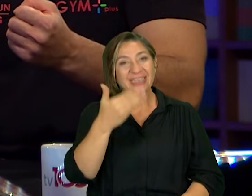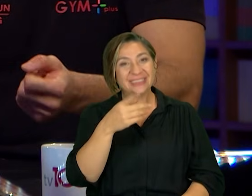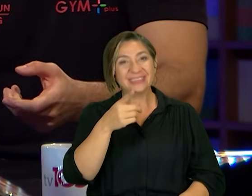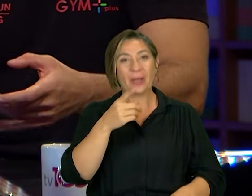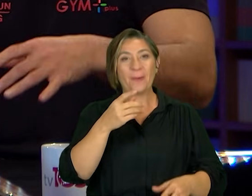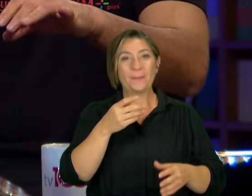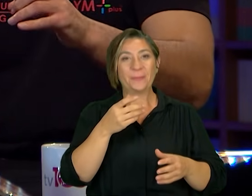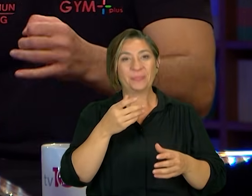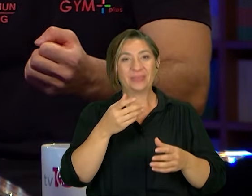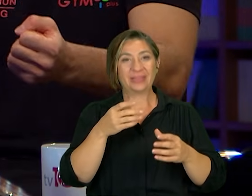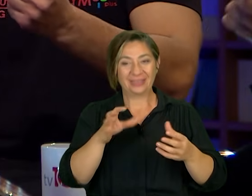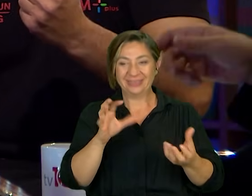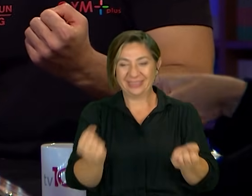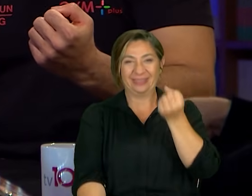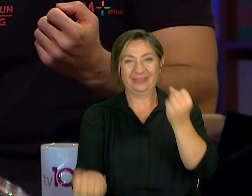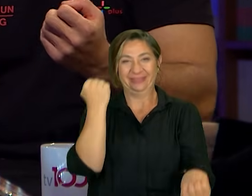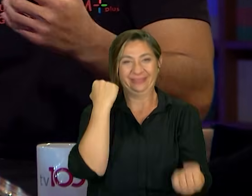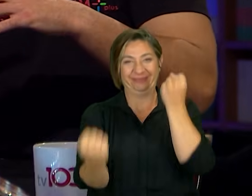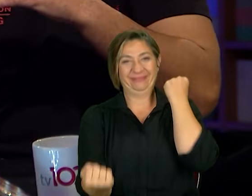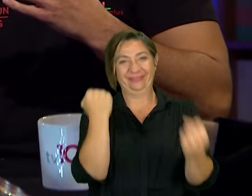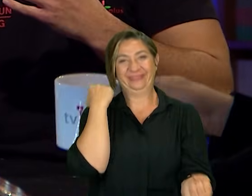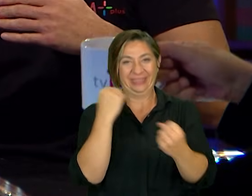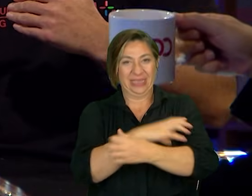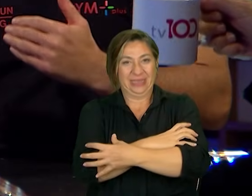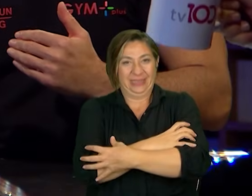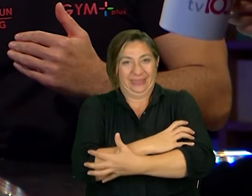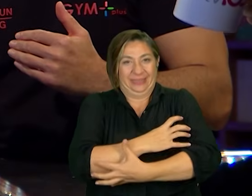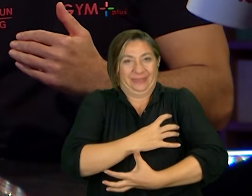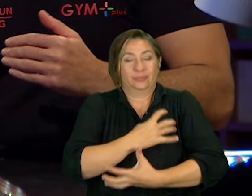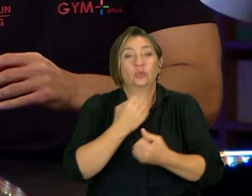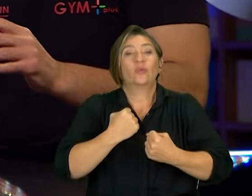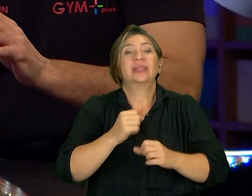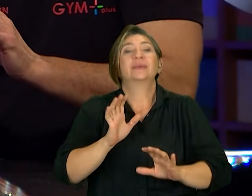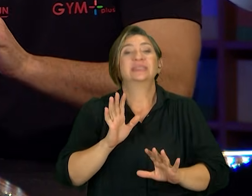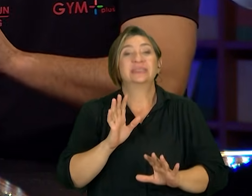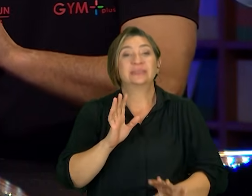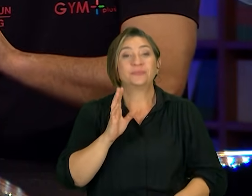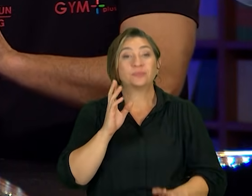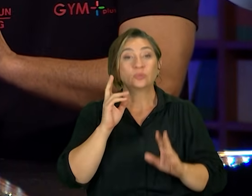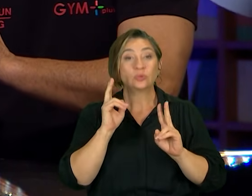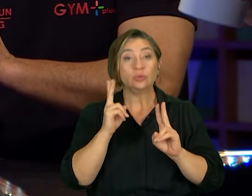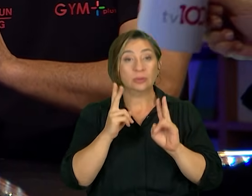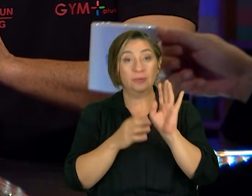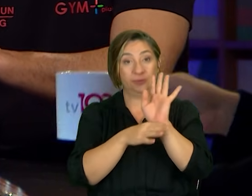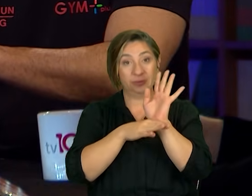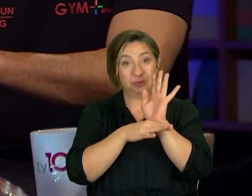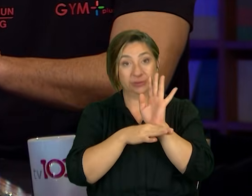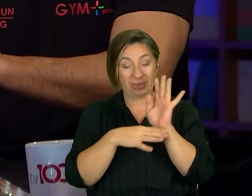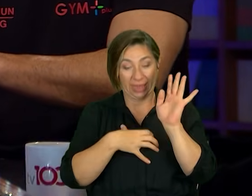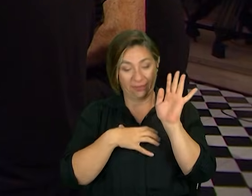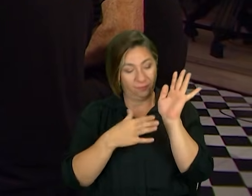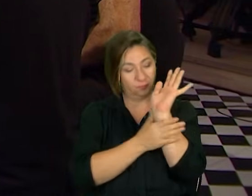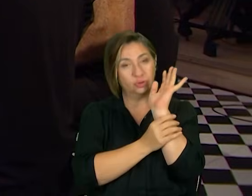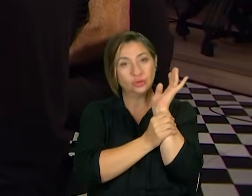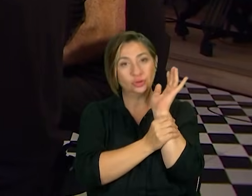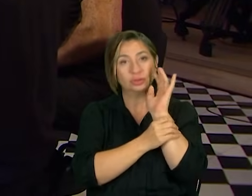işte barları alarak, dumbbellları alarak kasları büyüterek kuvvetlenemezsiniz. Normalde tamamen fonksiyonel olarak kendi vücut